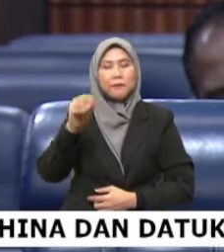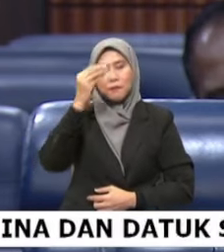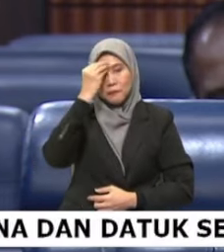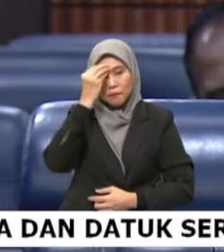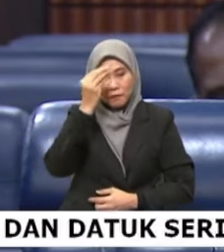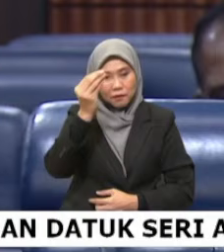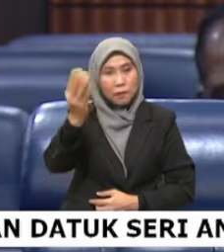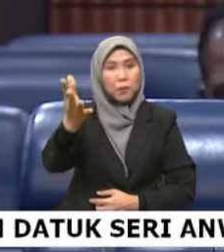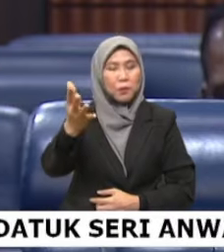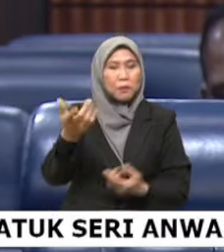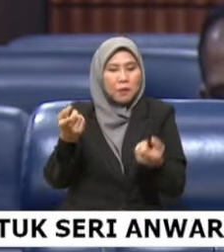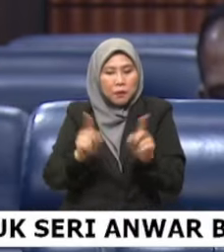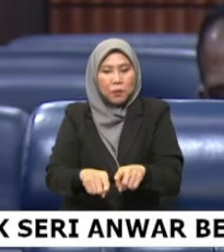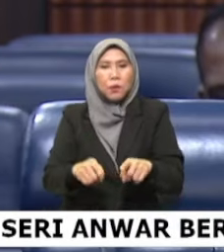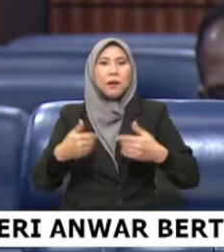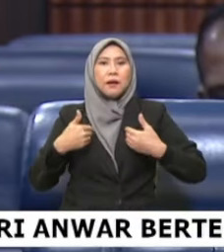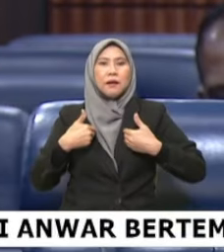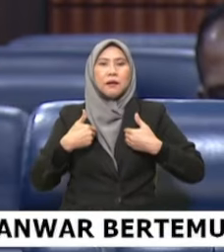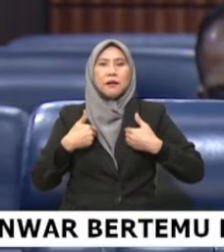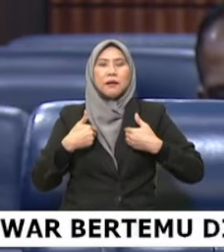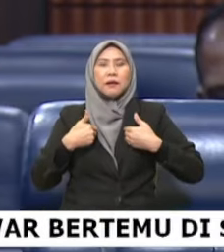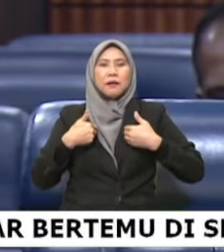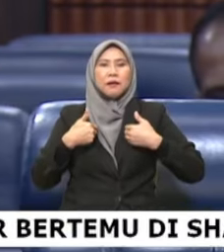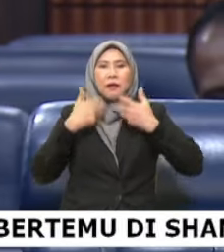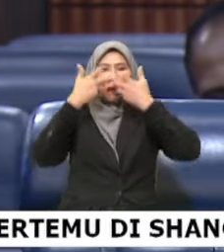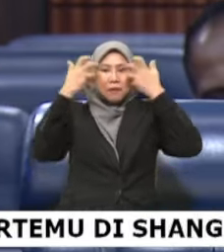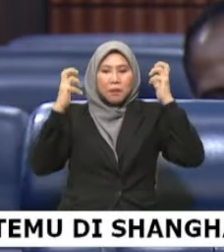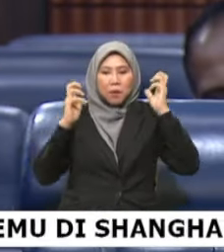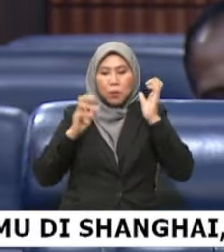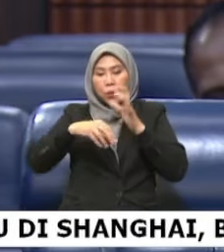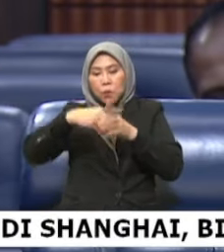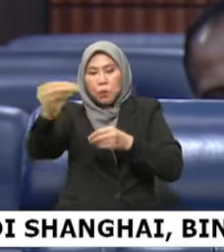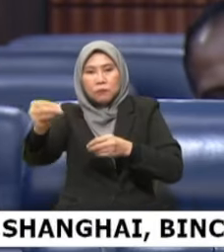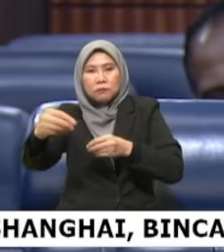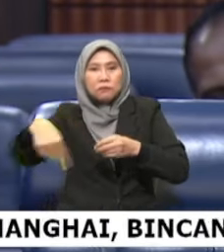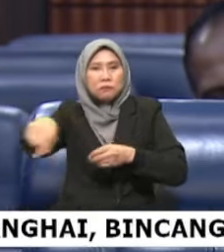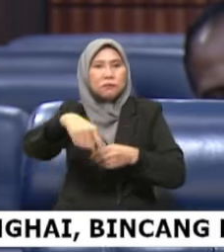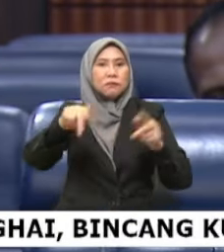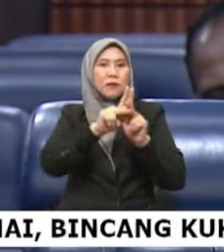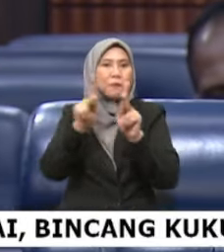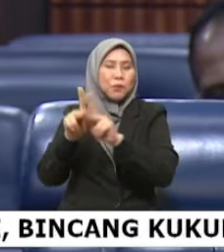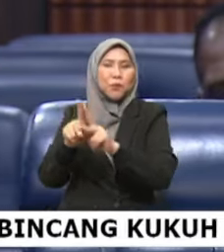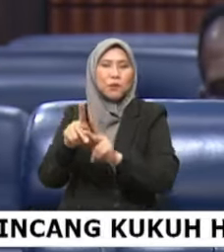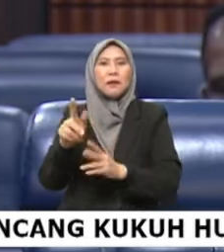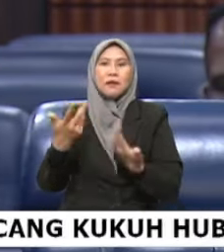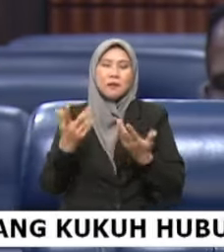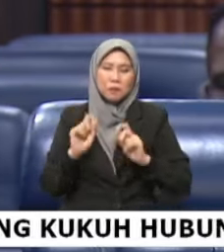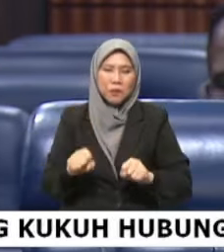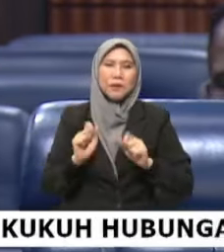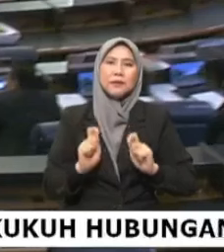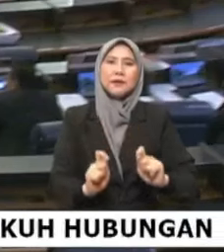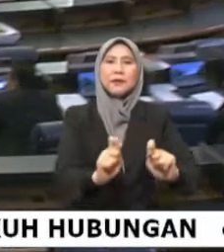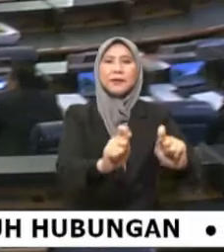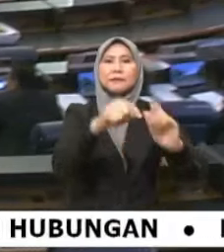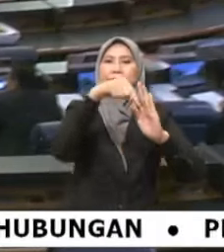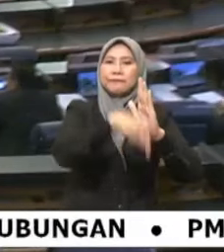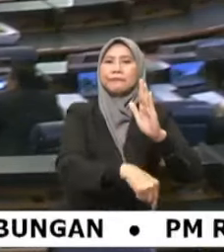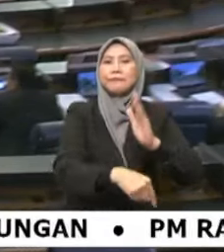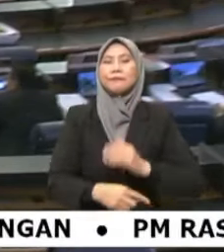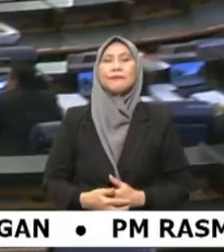melaporkan kejadian konflik hidup belia untuk tindakan selanjutnya. Terima kasih. Bukit